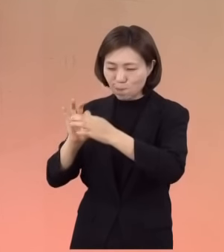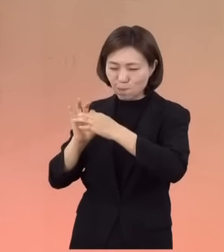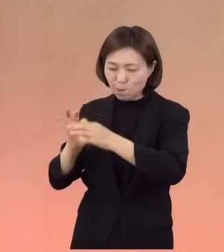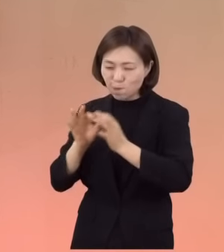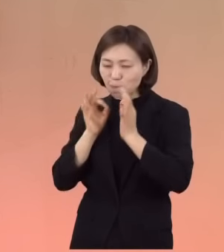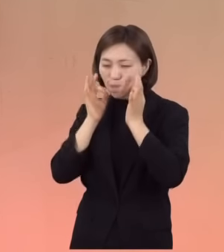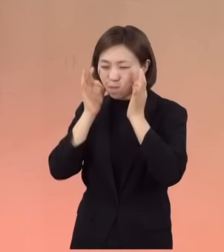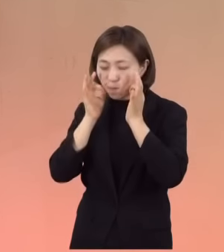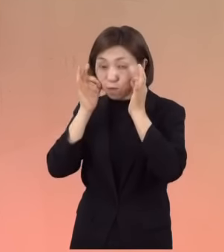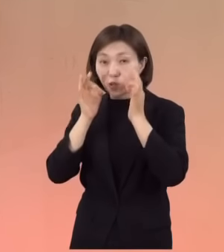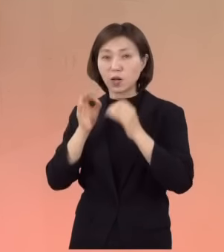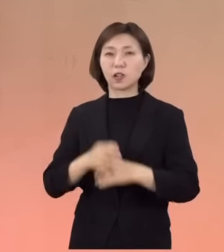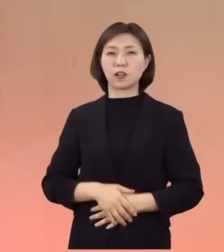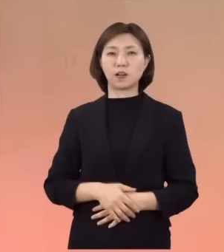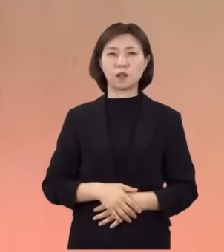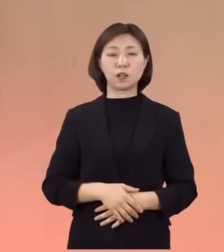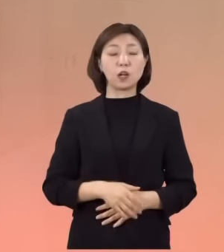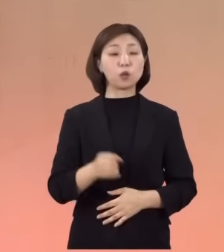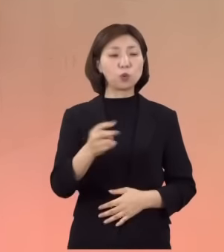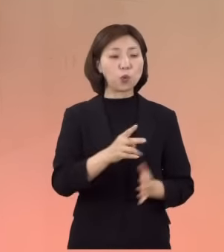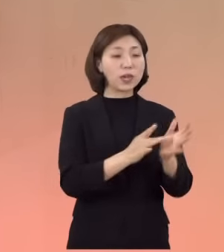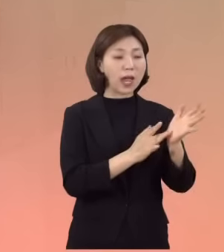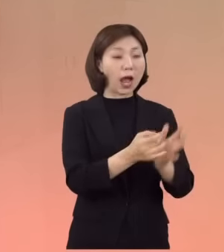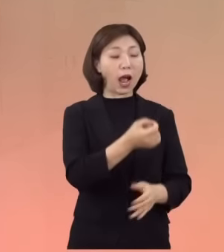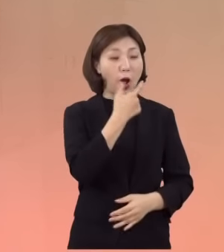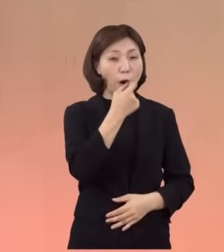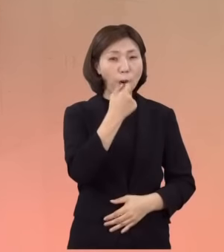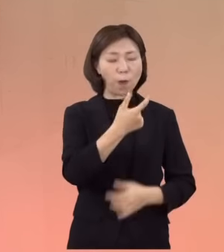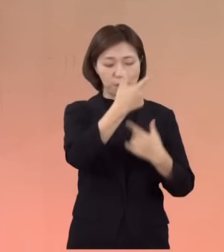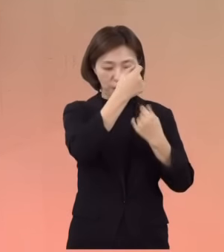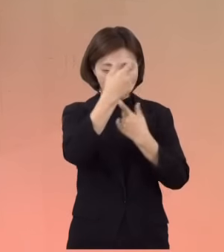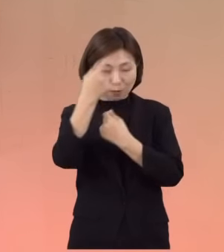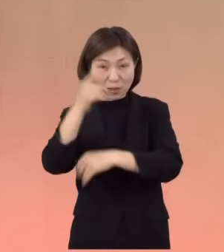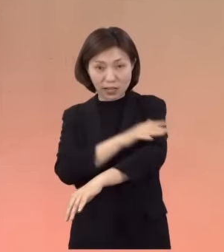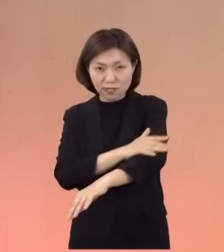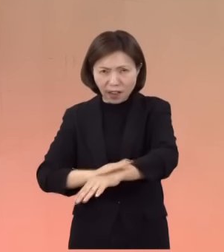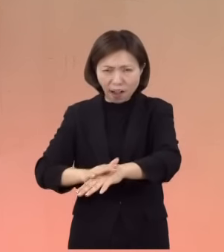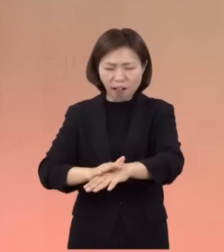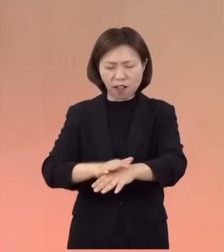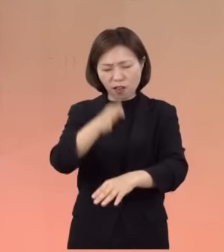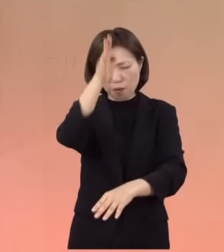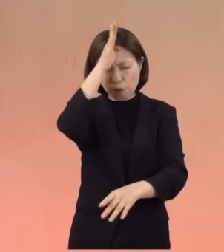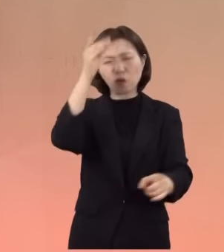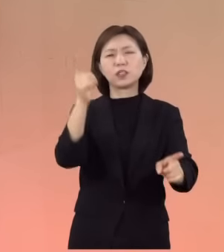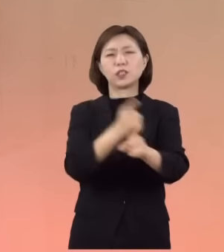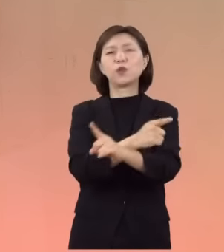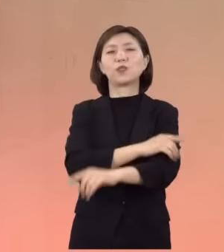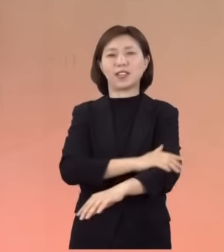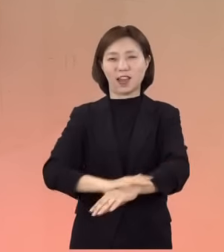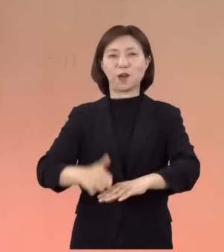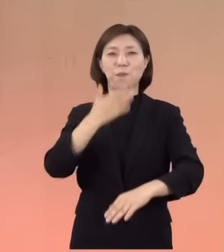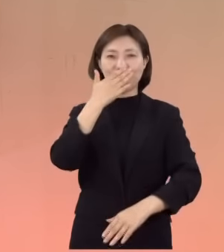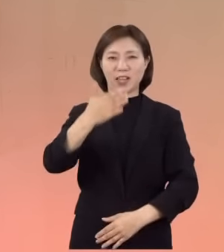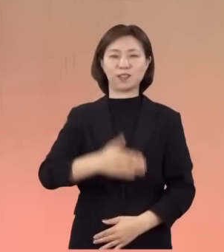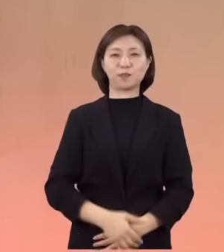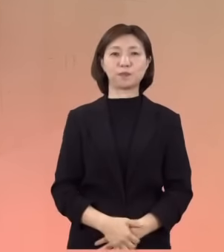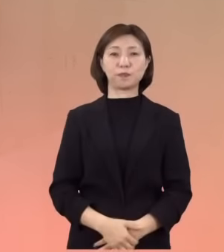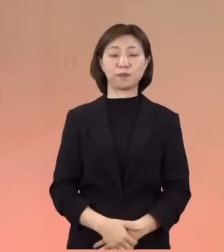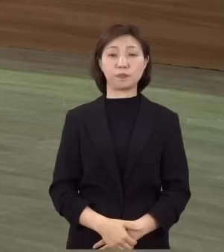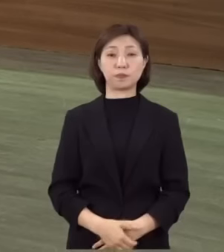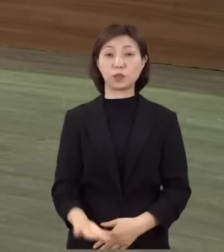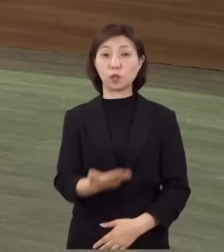행하면서 약으로 치료하면 반드시 쉽게 치료됩니다 그